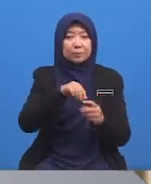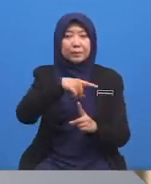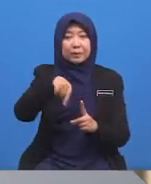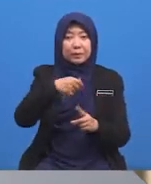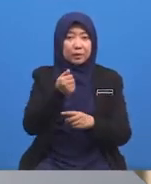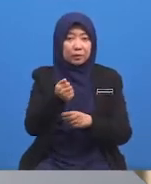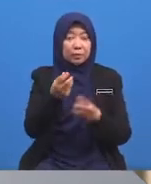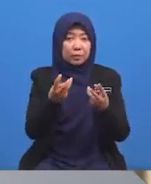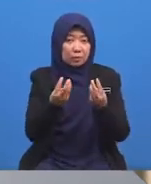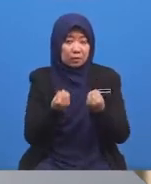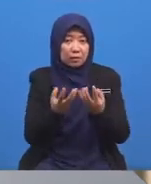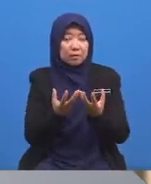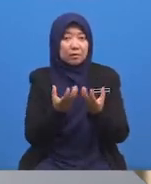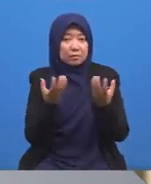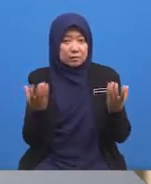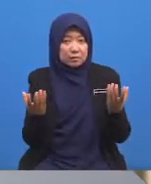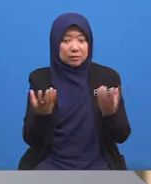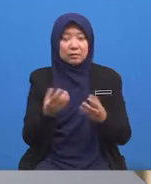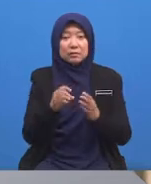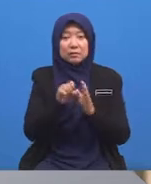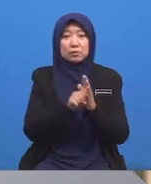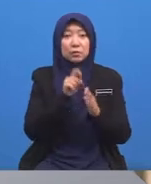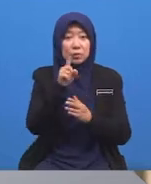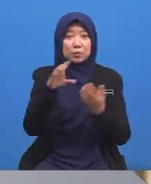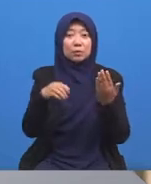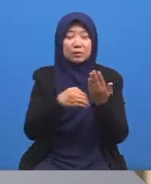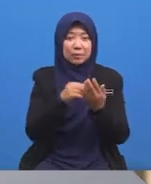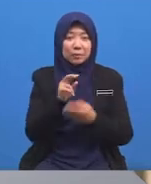kamu hendak mengasingkan sesuatu campuran.